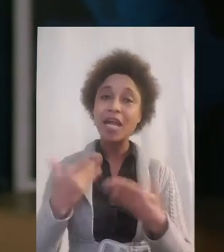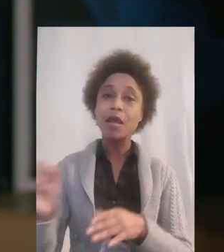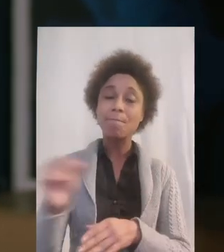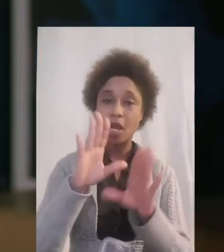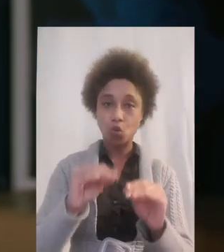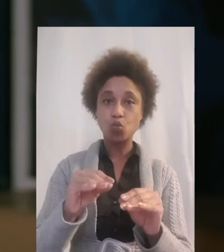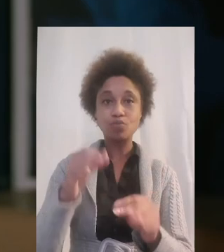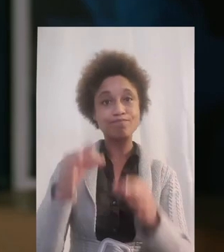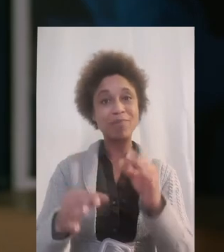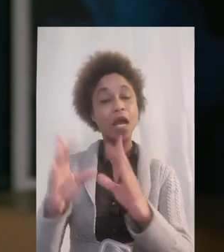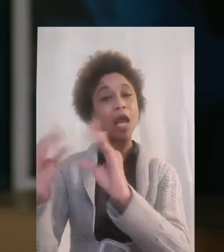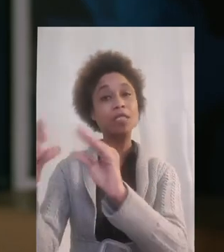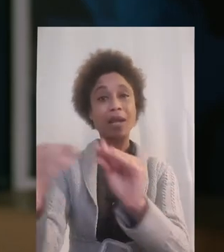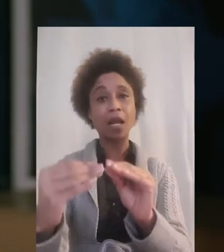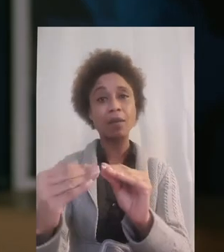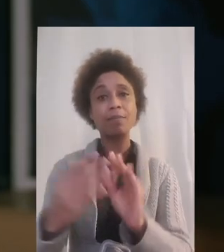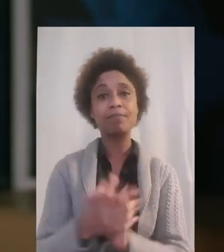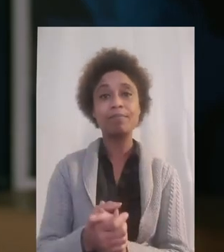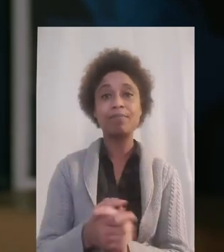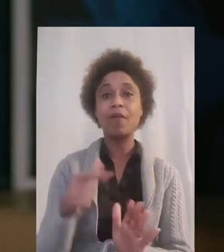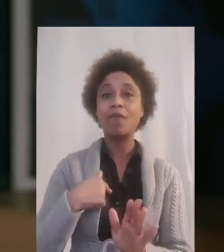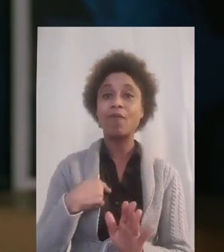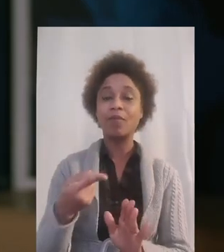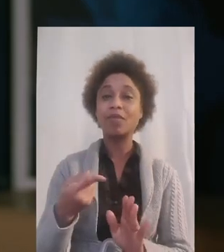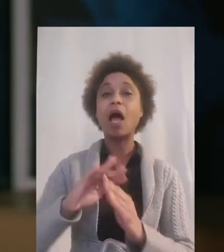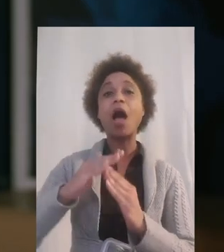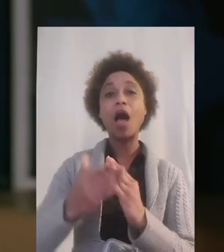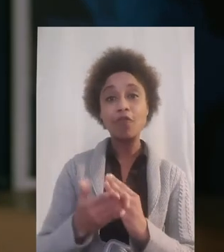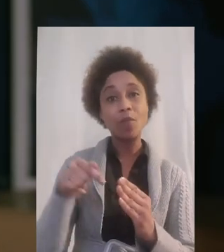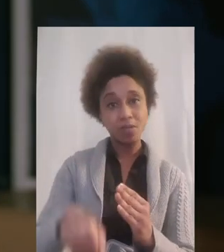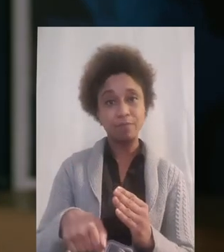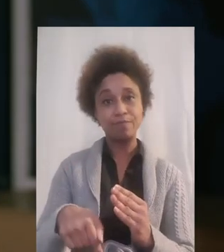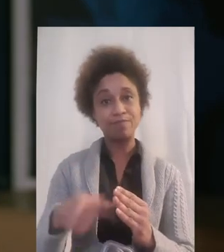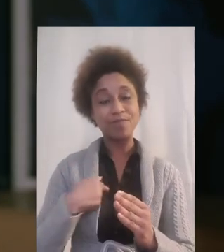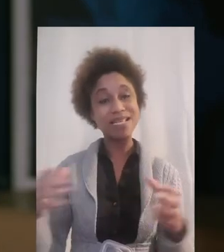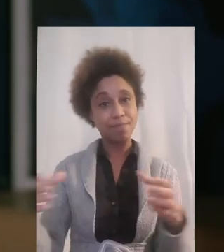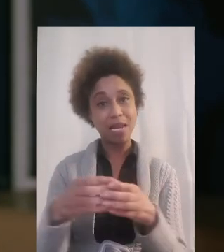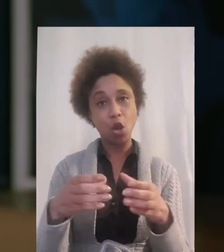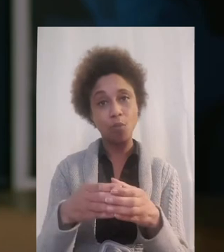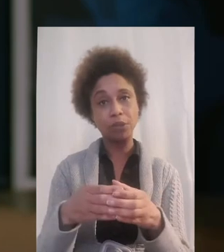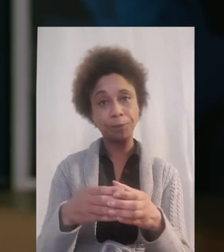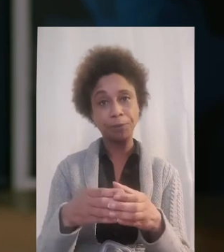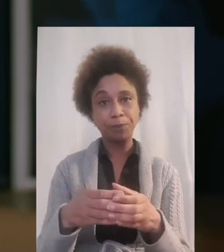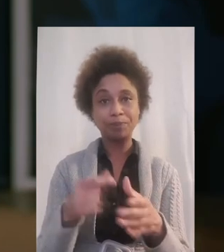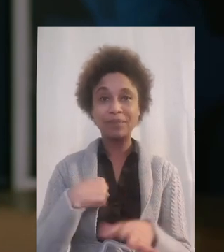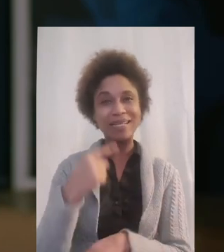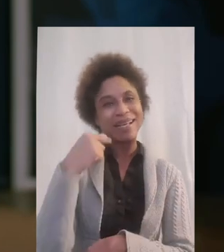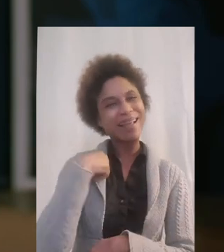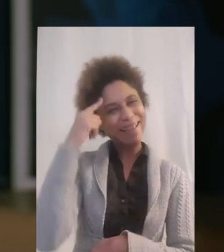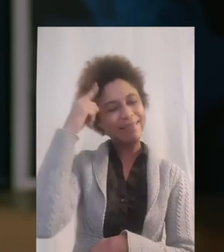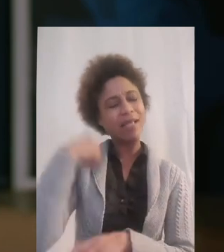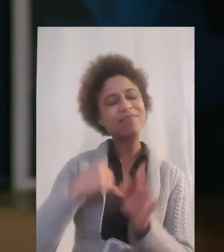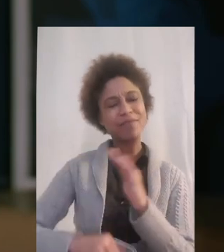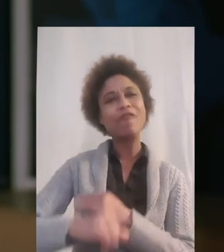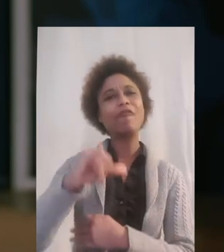doen in dit panelgesprek. We gaan alweer richting afronding van deze bijeenkomst. Ik denk dat we heel